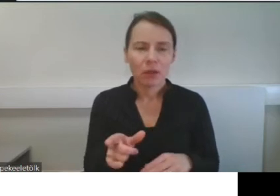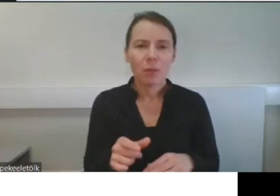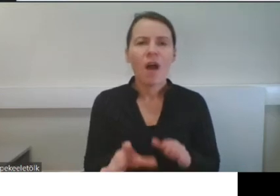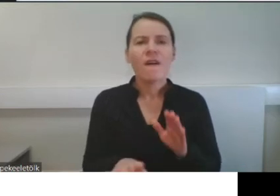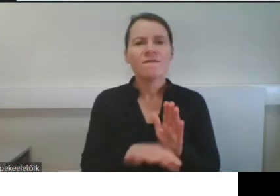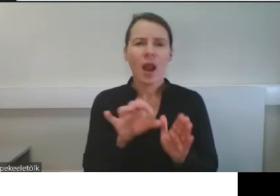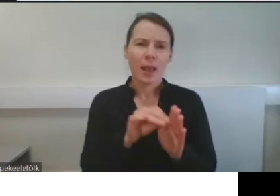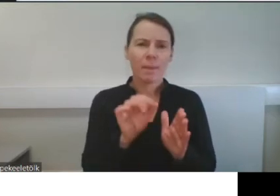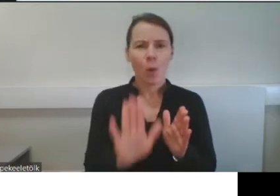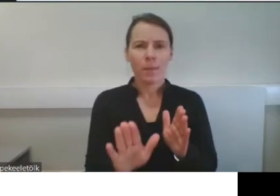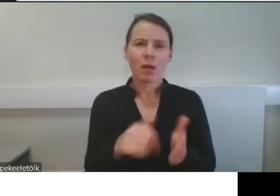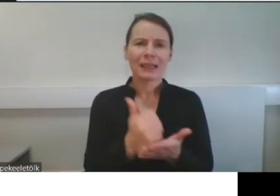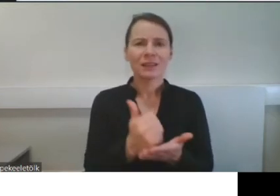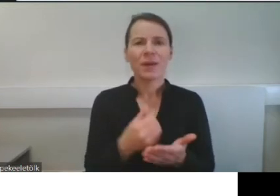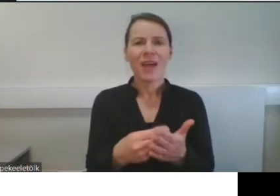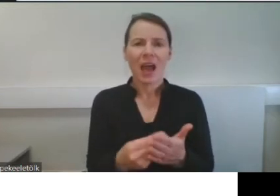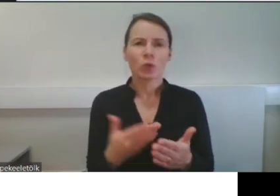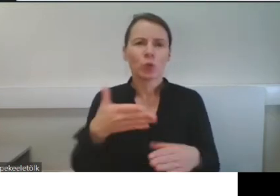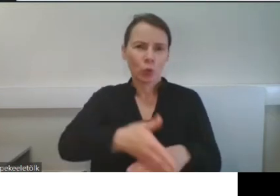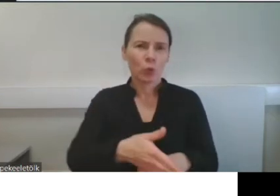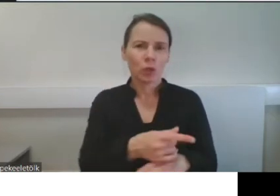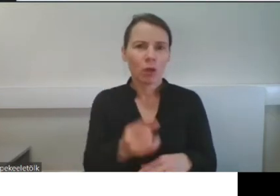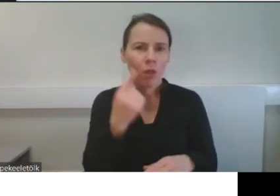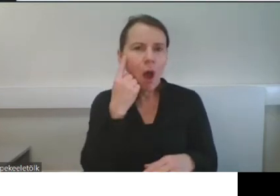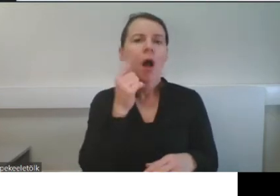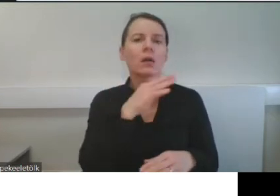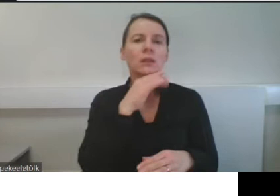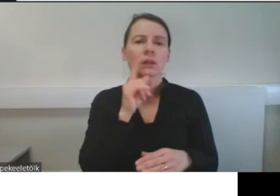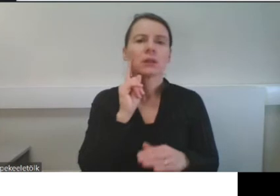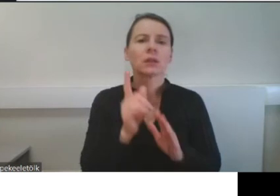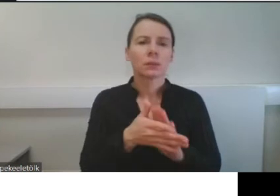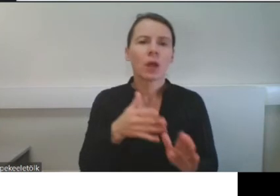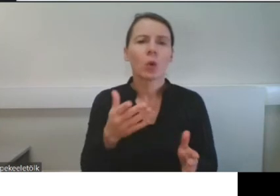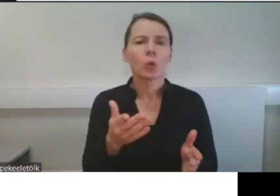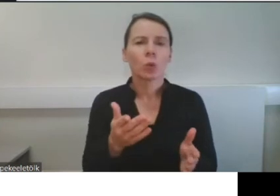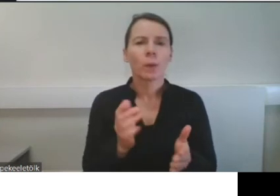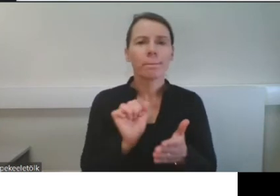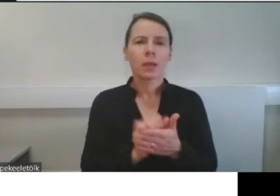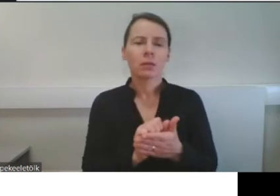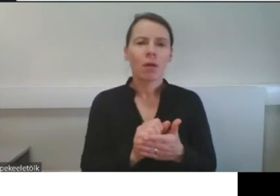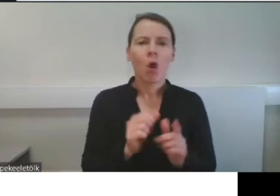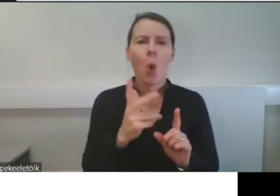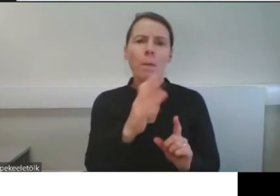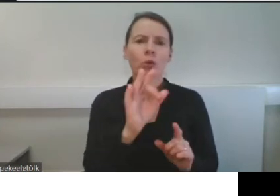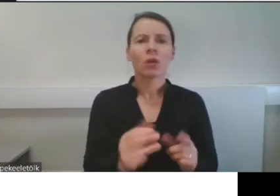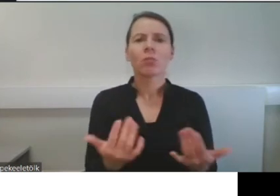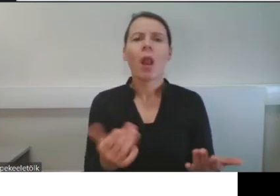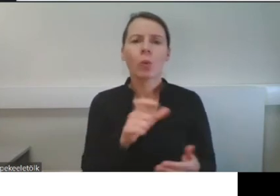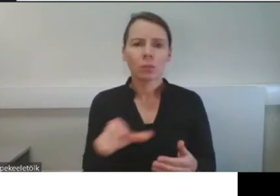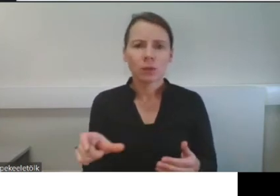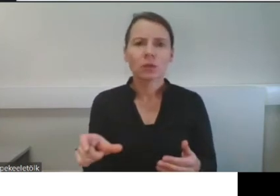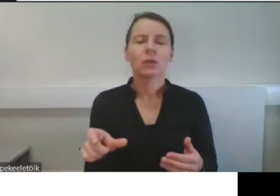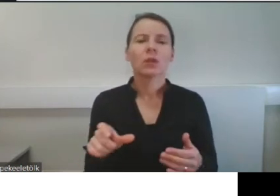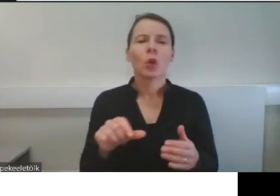põhimõtte ja nagu lähenemised on täpselt samad. Ja vaadata siis nagu nende erinevate